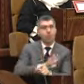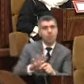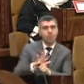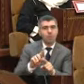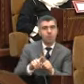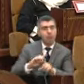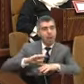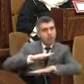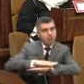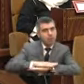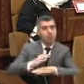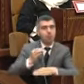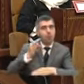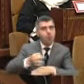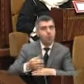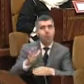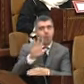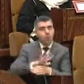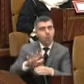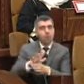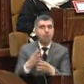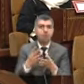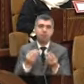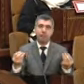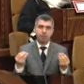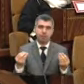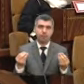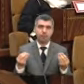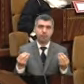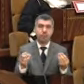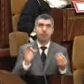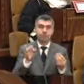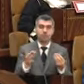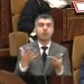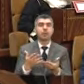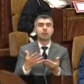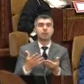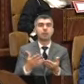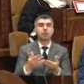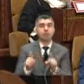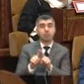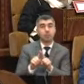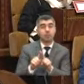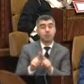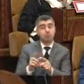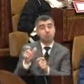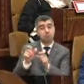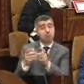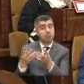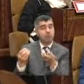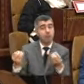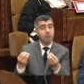منضبطين يعني واحد العدد ديال الفئات واخا يعني كاين اللي ربما ما ملتزمش ولكن كاين فئات